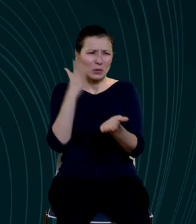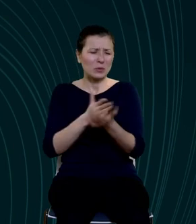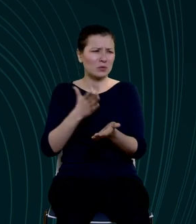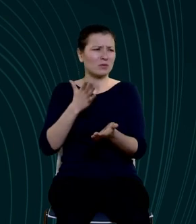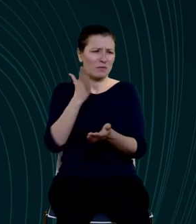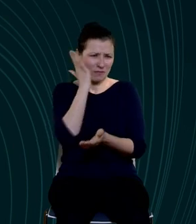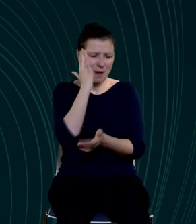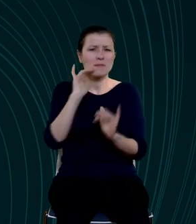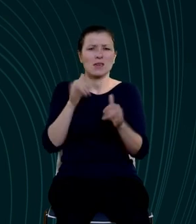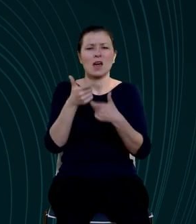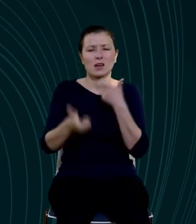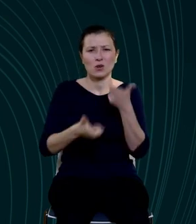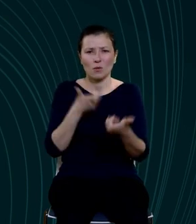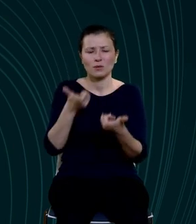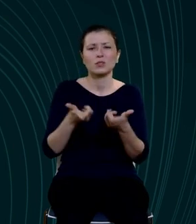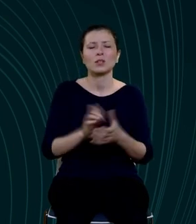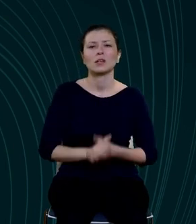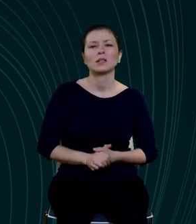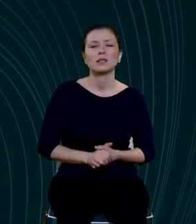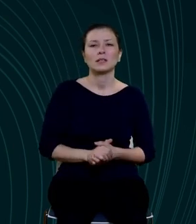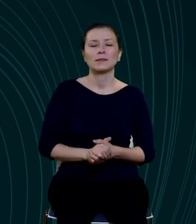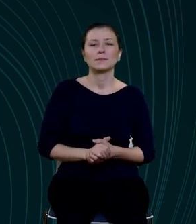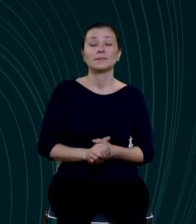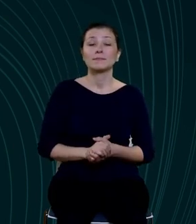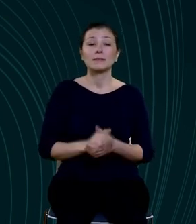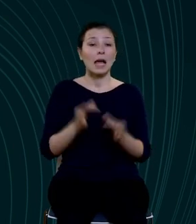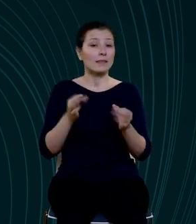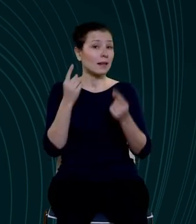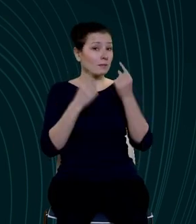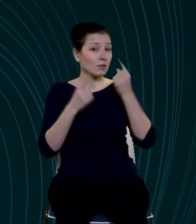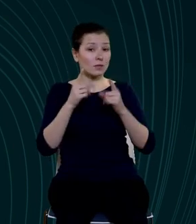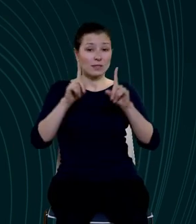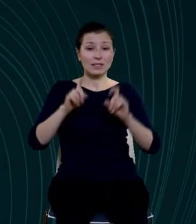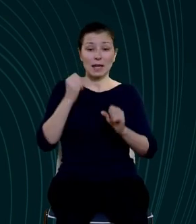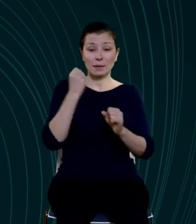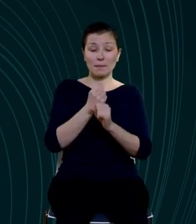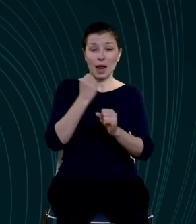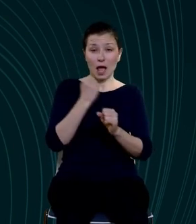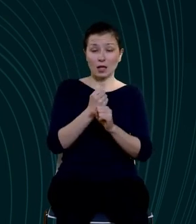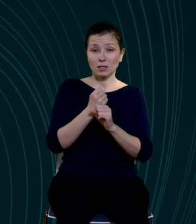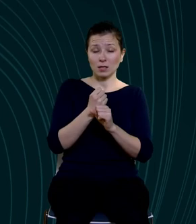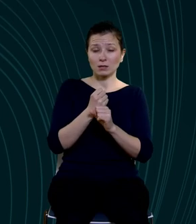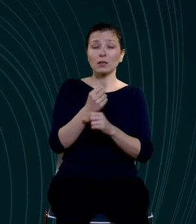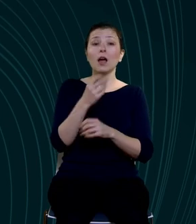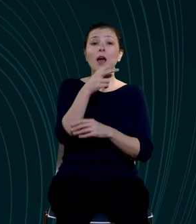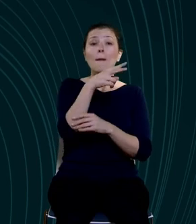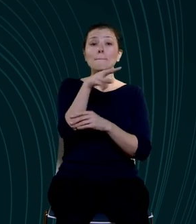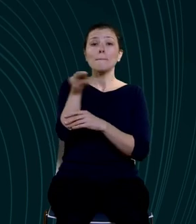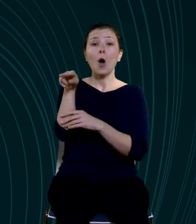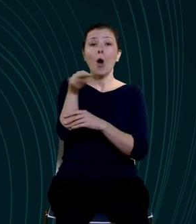opanowany, myślimy w tej chwili, czy zaczynamy pracę nad monitoringiem